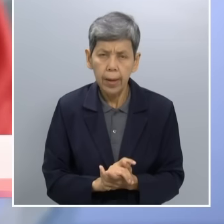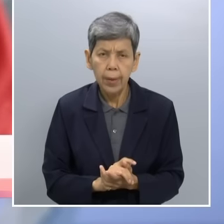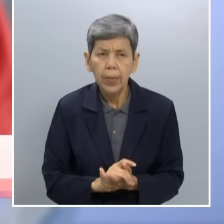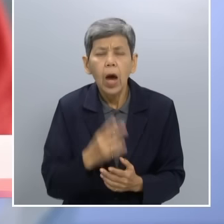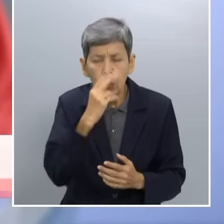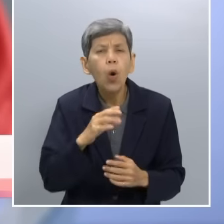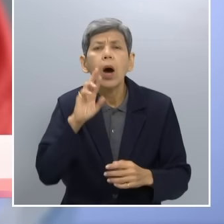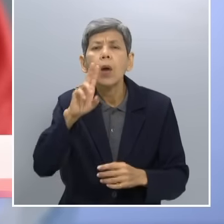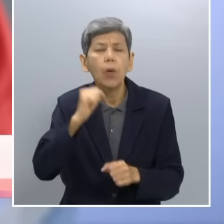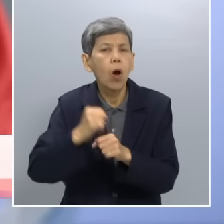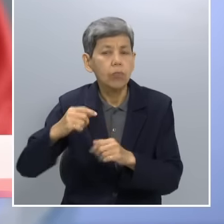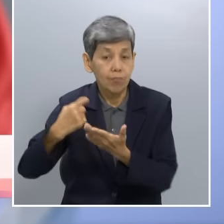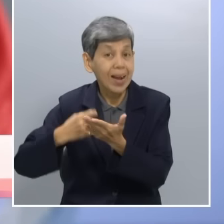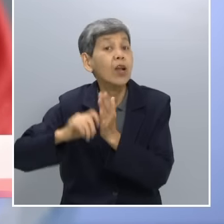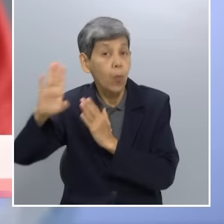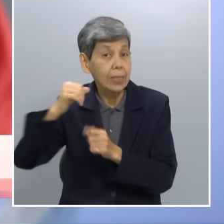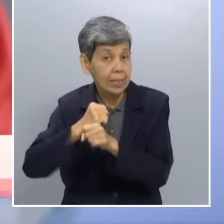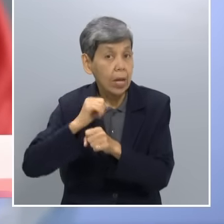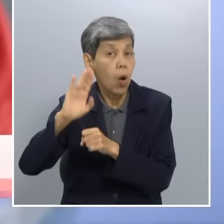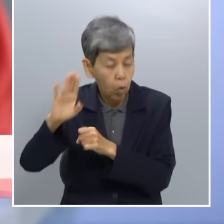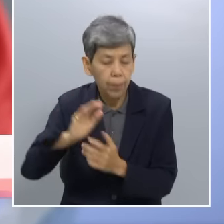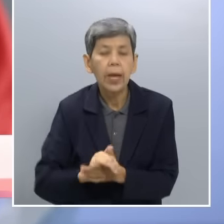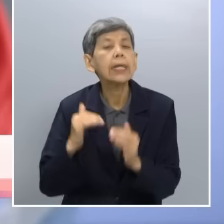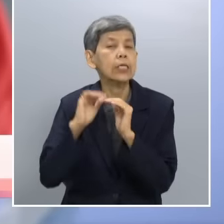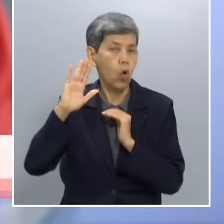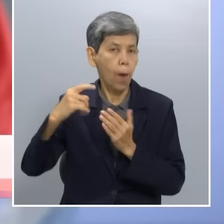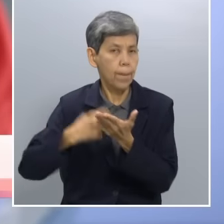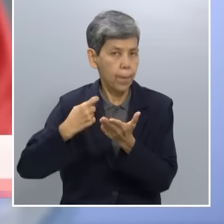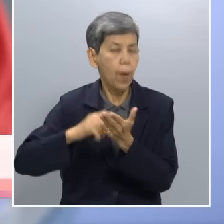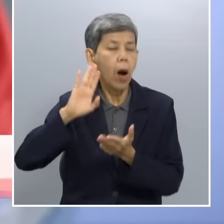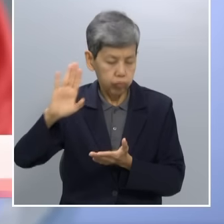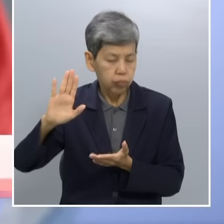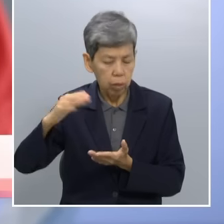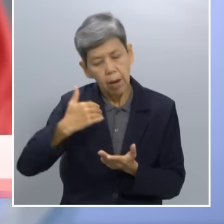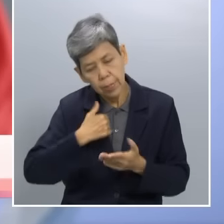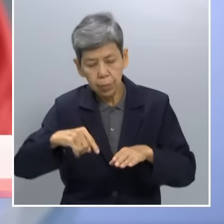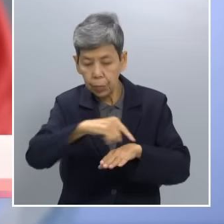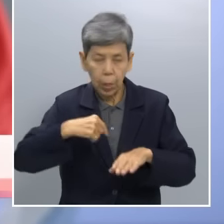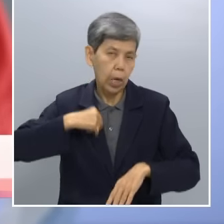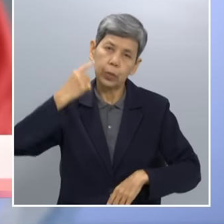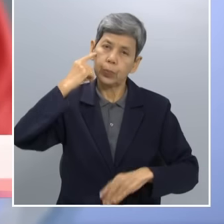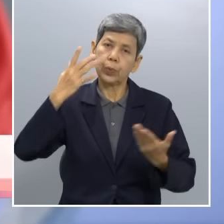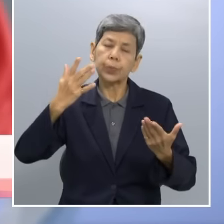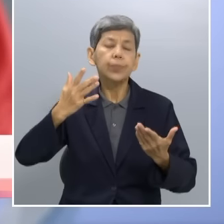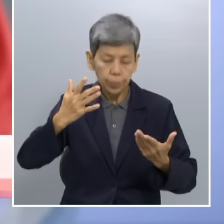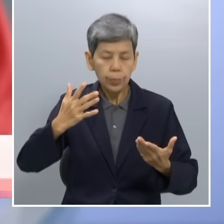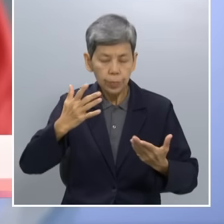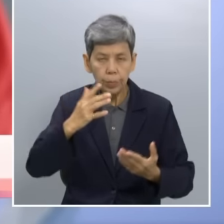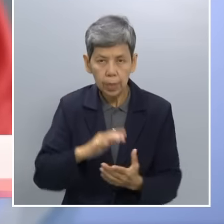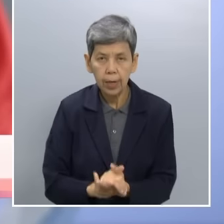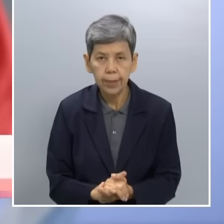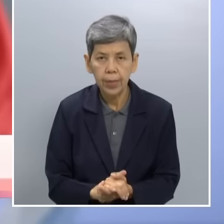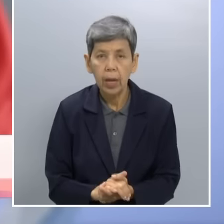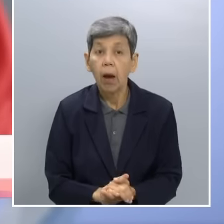อาจจะเป็นระบบของทางฝั่งของประกันเคที่เขาจะทำแบบนี้เป็นสิทธิ์ของเาไม่ว่ากันมันอาจจะมีรู่นนี้เราอาจจะไม่รู้ก็ได้เราก็ยกประโยชน์ให้จำเลยไปแบบ